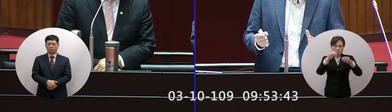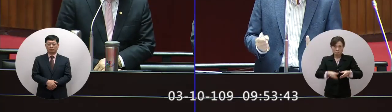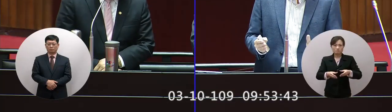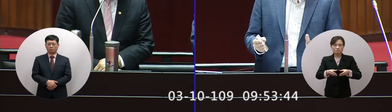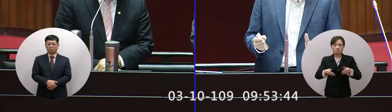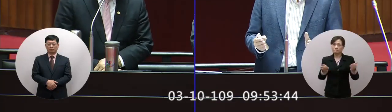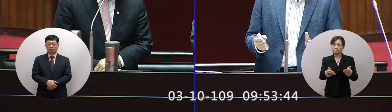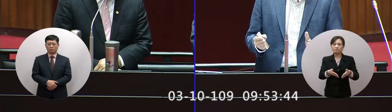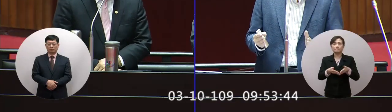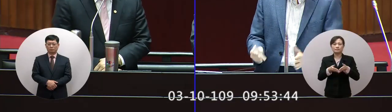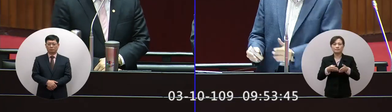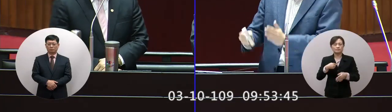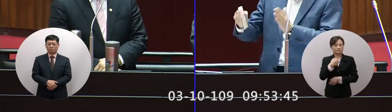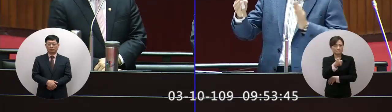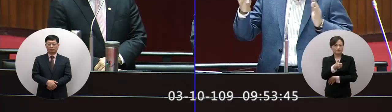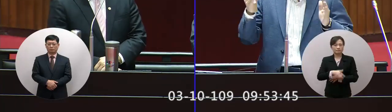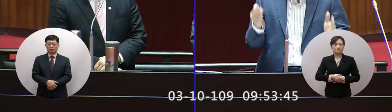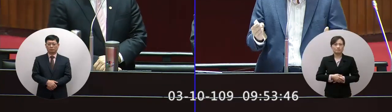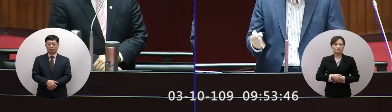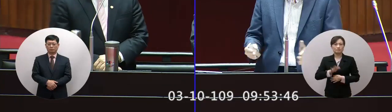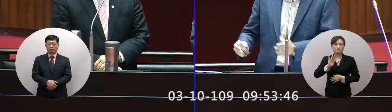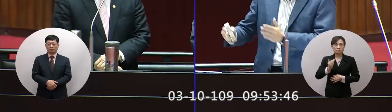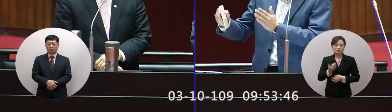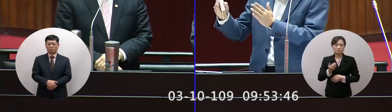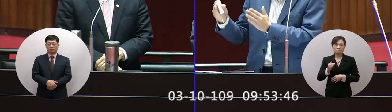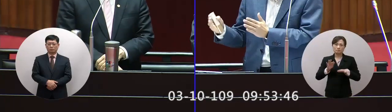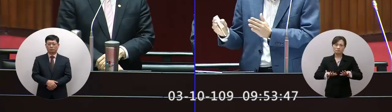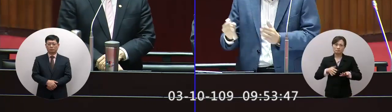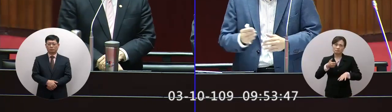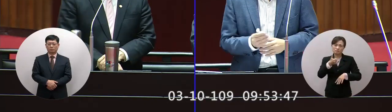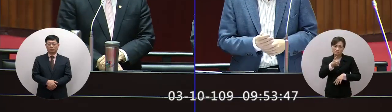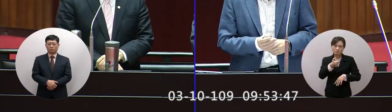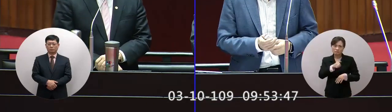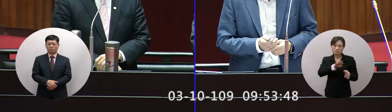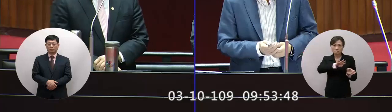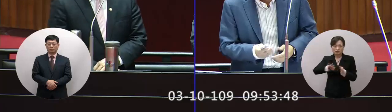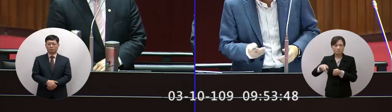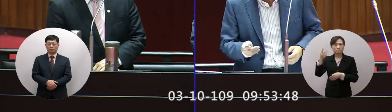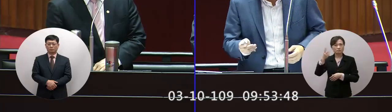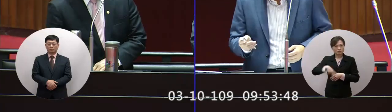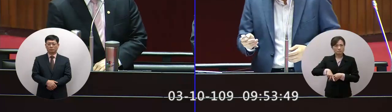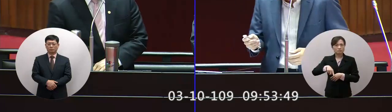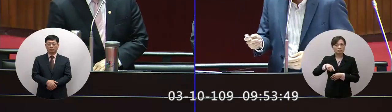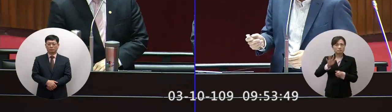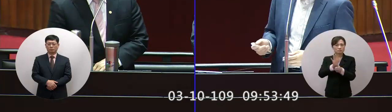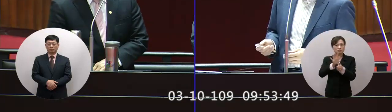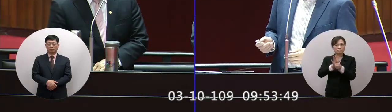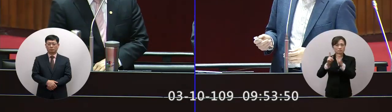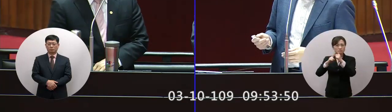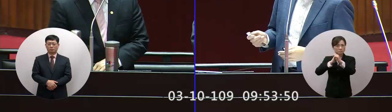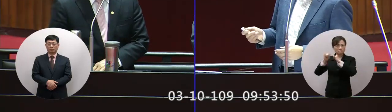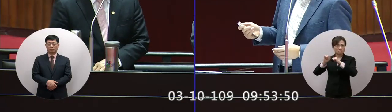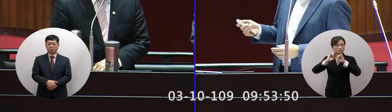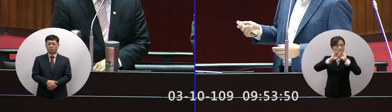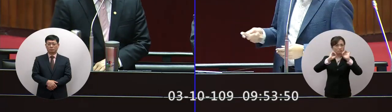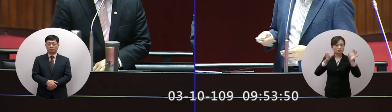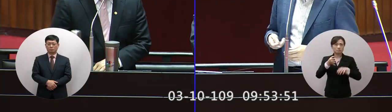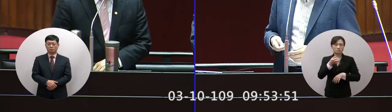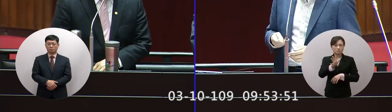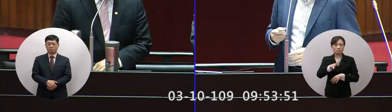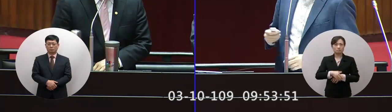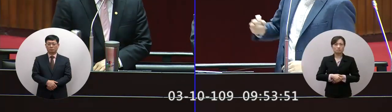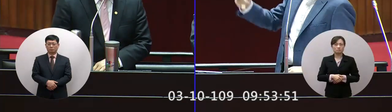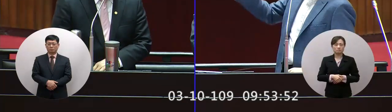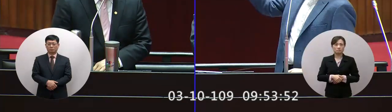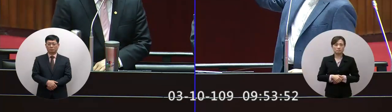谢了。不过今天为什么感谢了还要带来地方的这样的请命呢？因为哈，